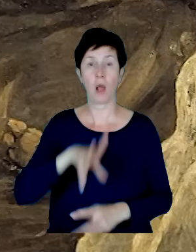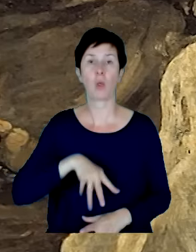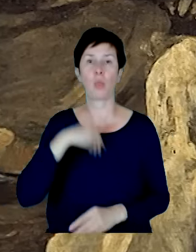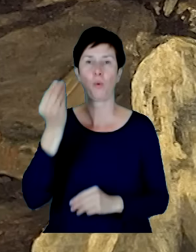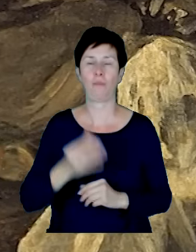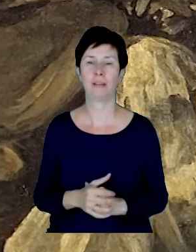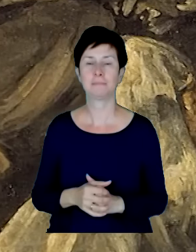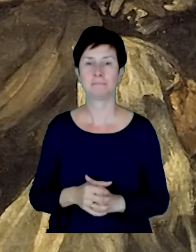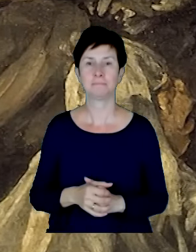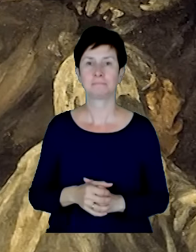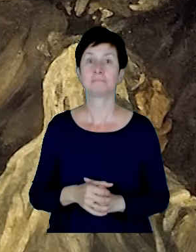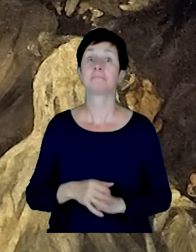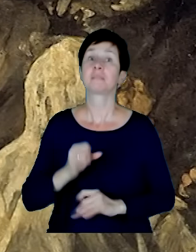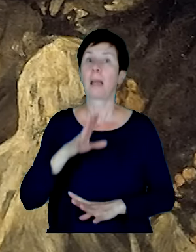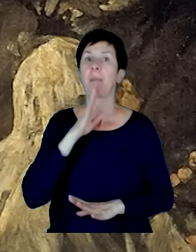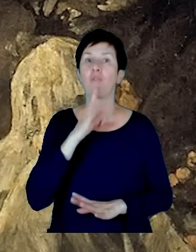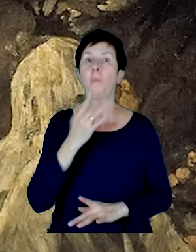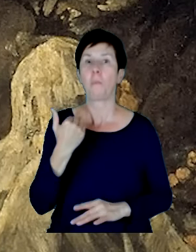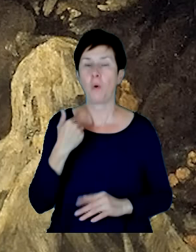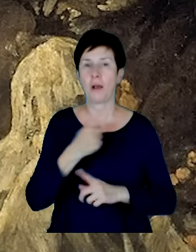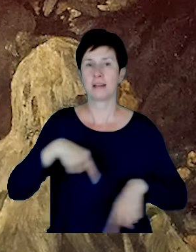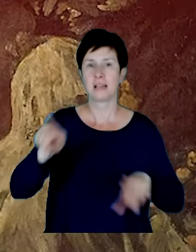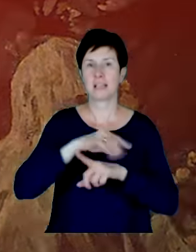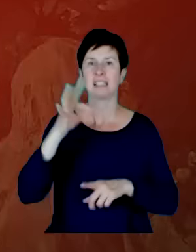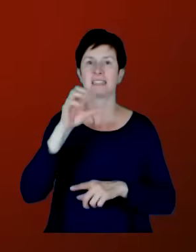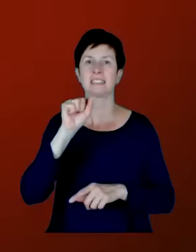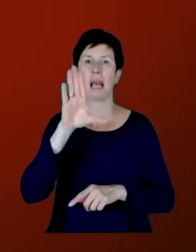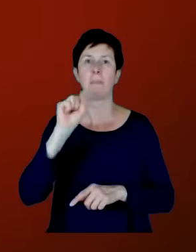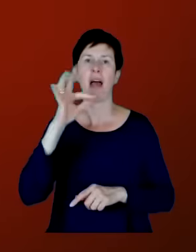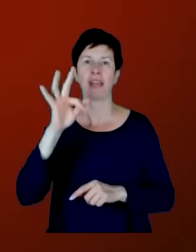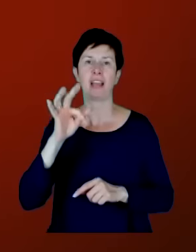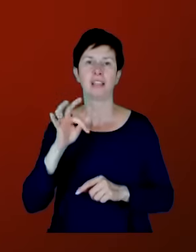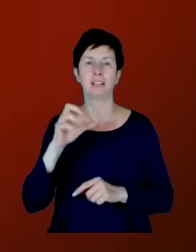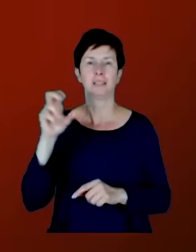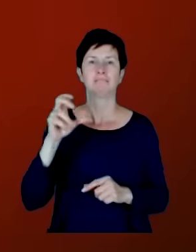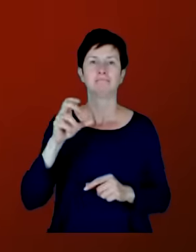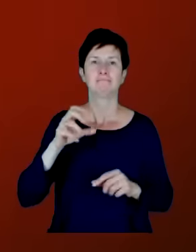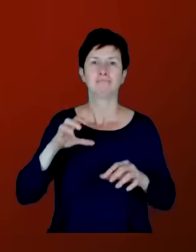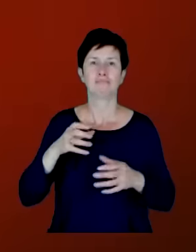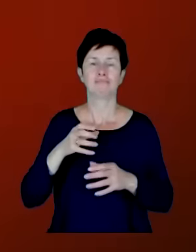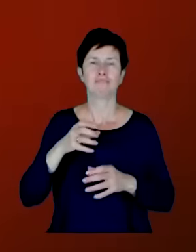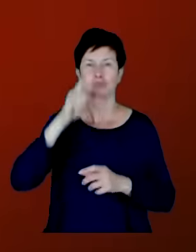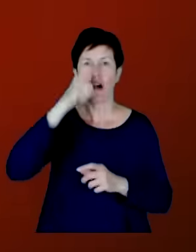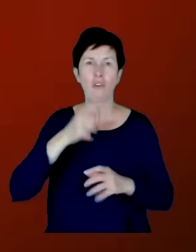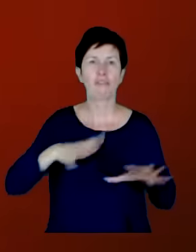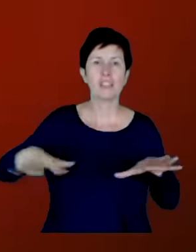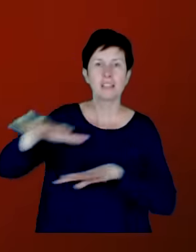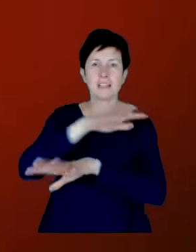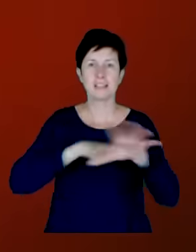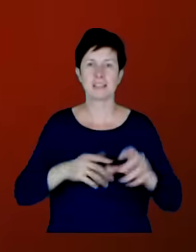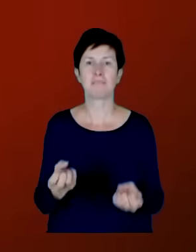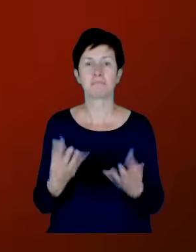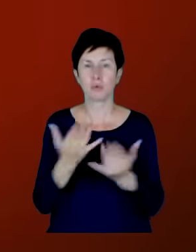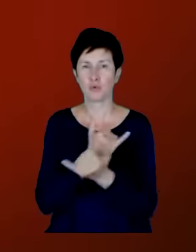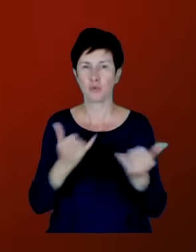miały się rzekomo w tą noc gromadzić na sabatacha do dzisiaj w kręgach ludzi parających się diabelskim sztukami